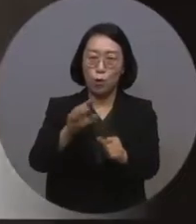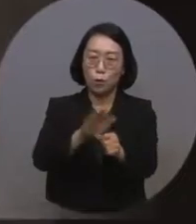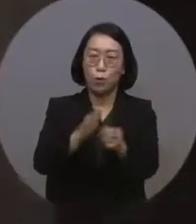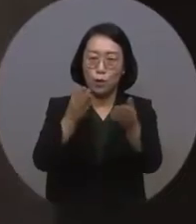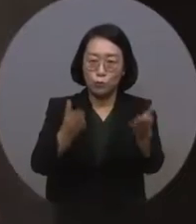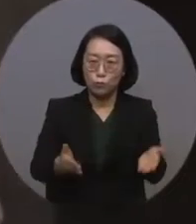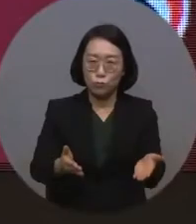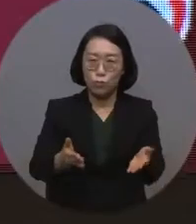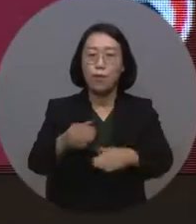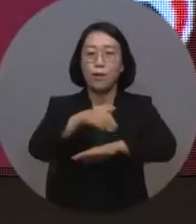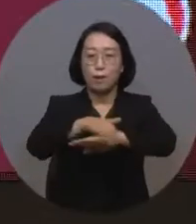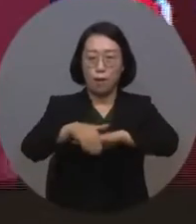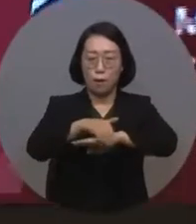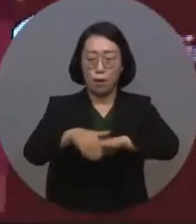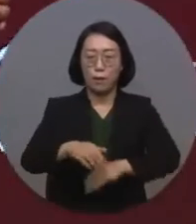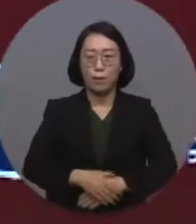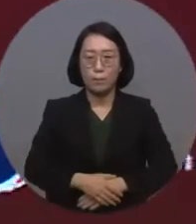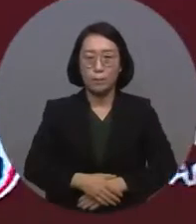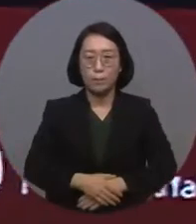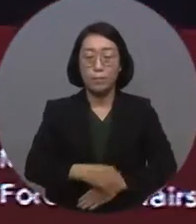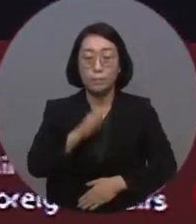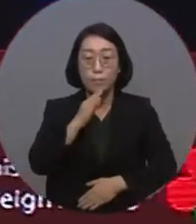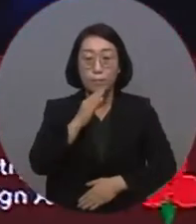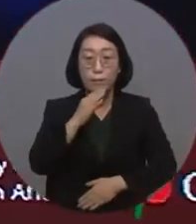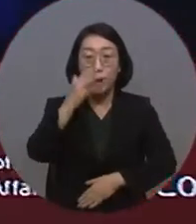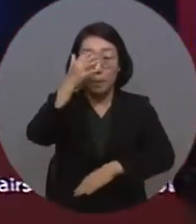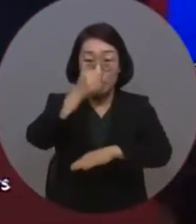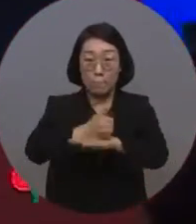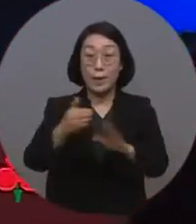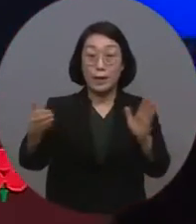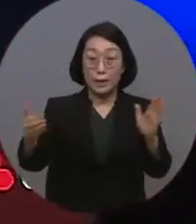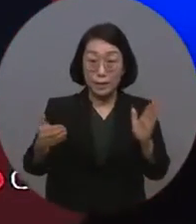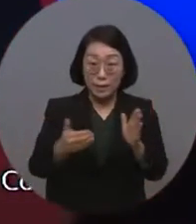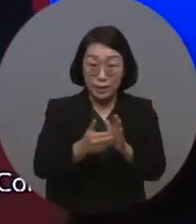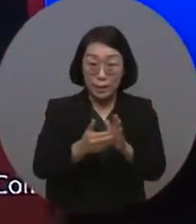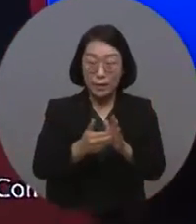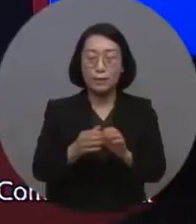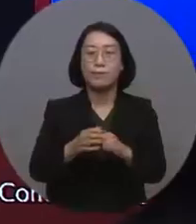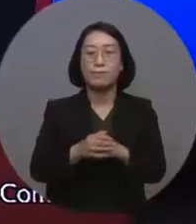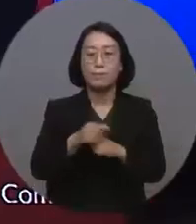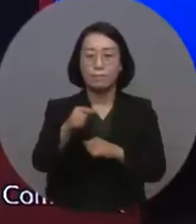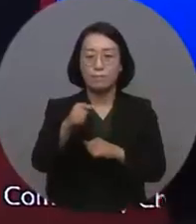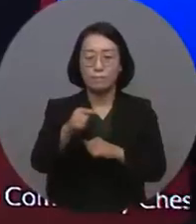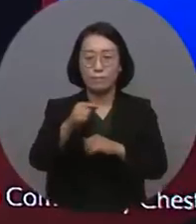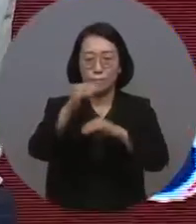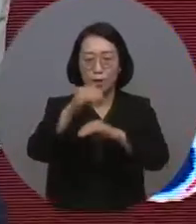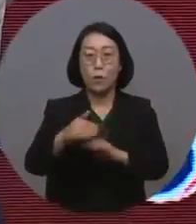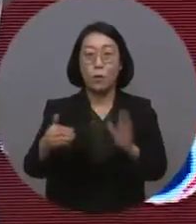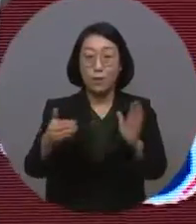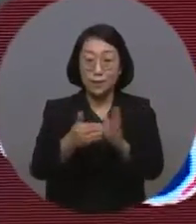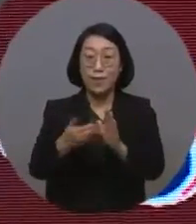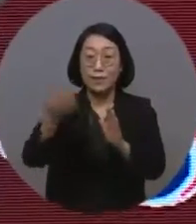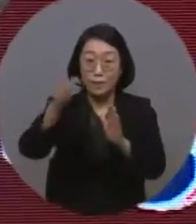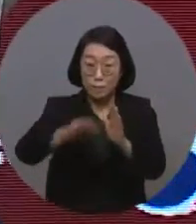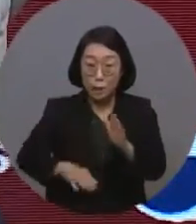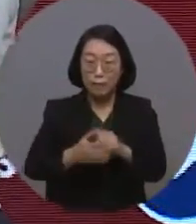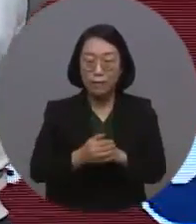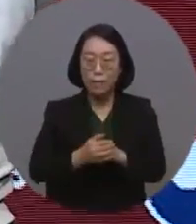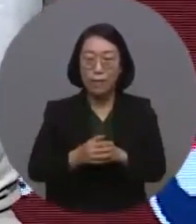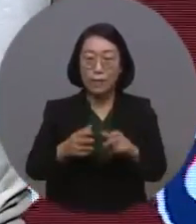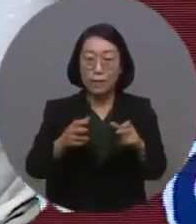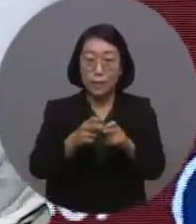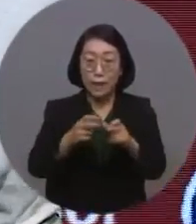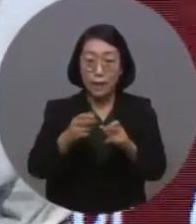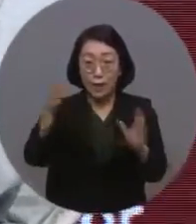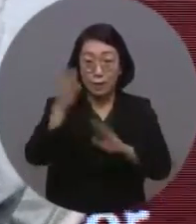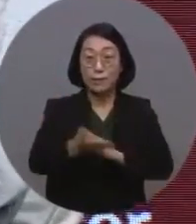게 내년 생각입니다. 마침내 막을 내린 글로벌 IT 챌린지. 대회는 잠시 휴식을 갖지만 장애